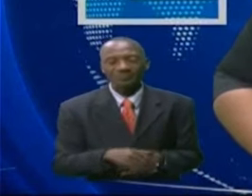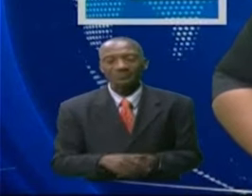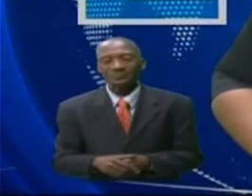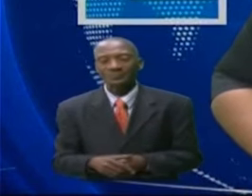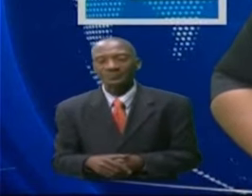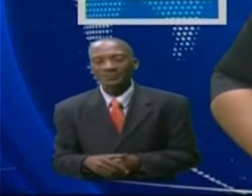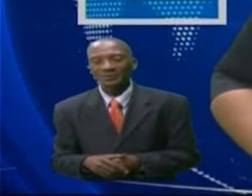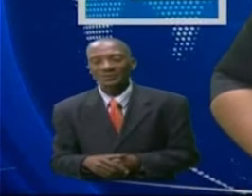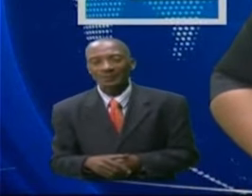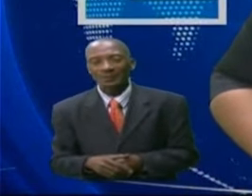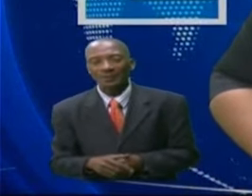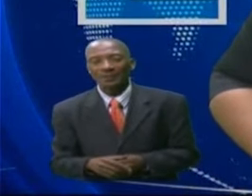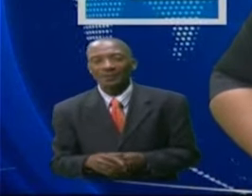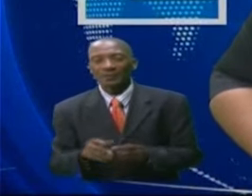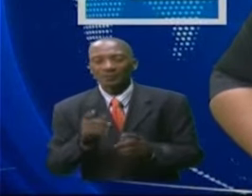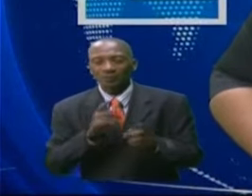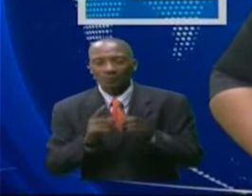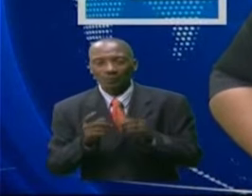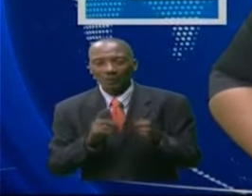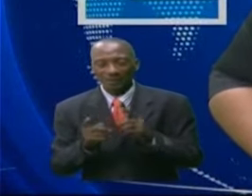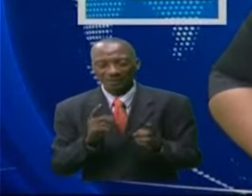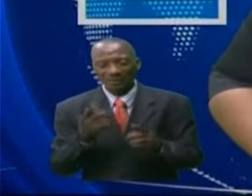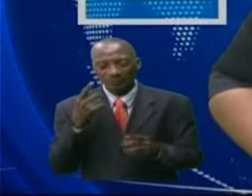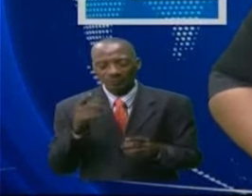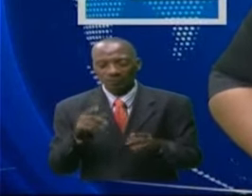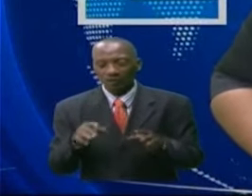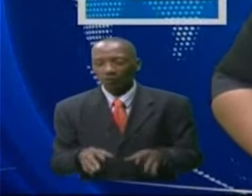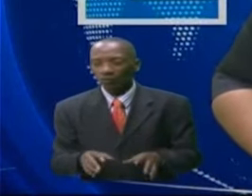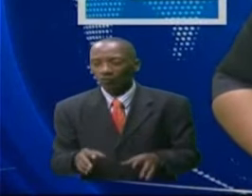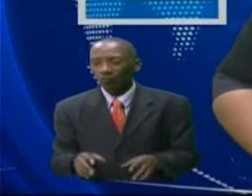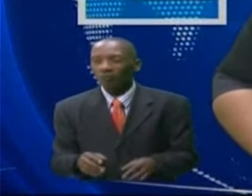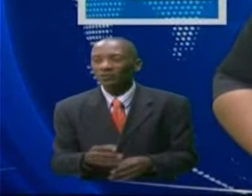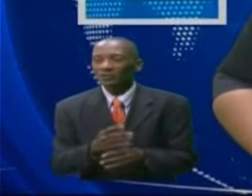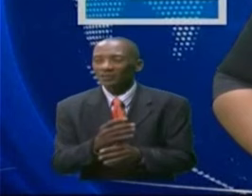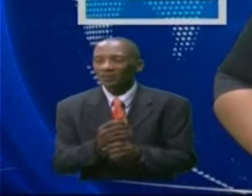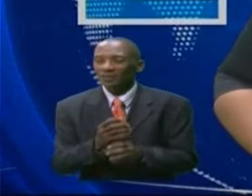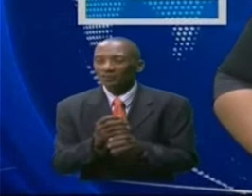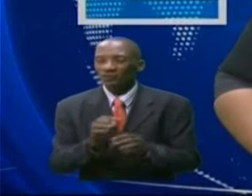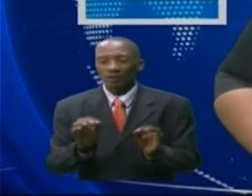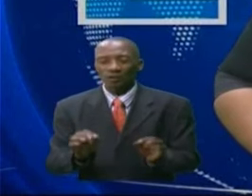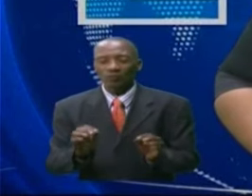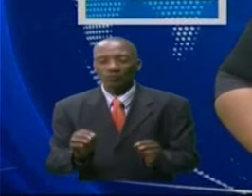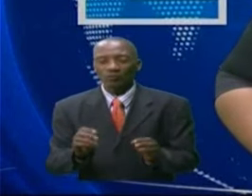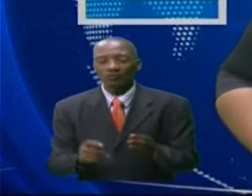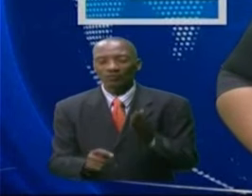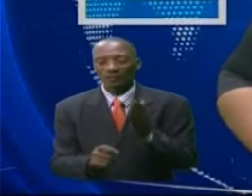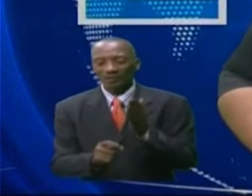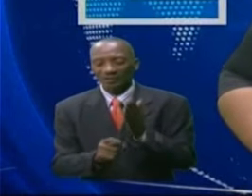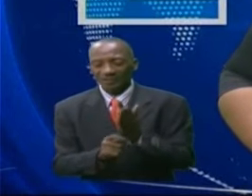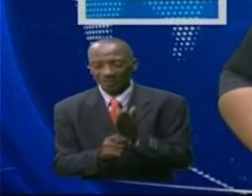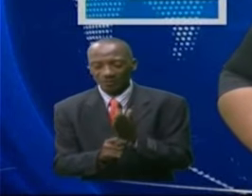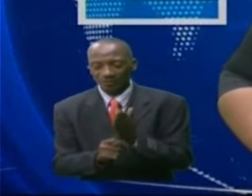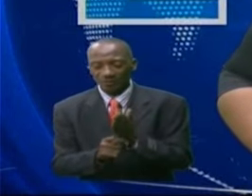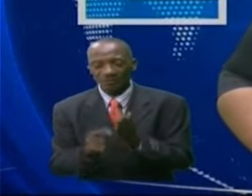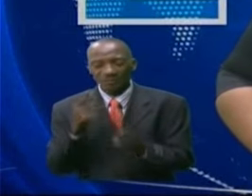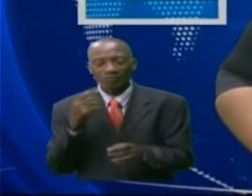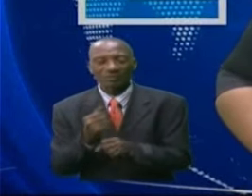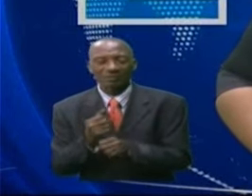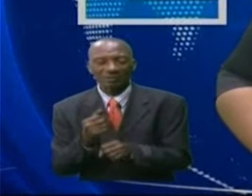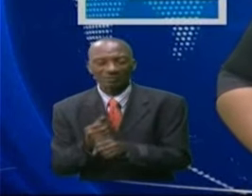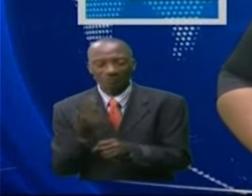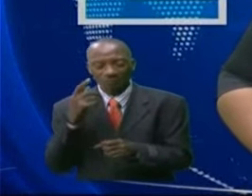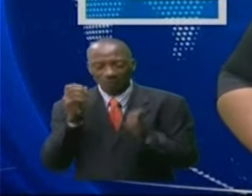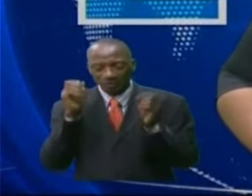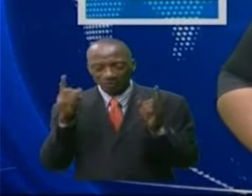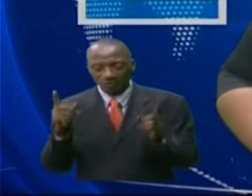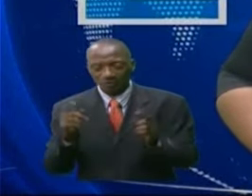à doter la RDC d'une politique stratégique dans l'utilisation de nouvelles technologies de l'information et de la communication dans les secteurs de l'éducation. La